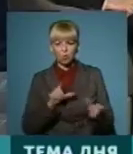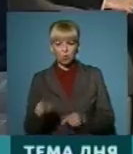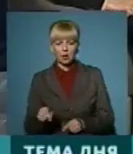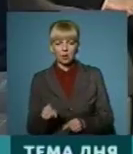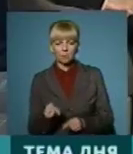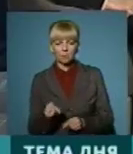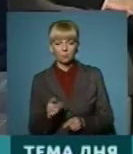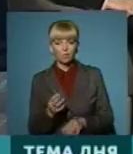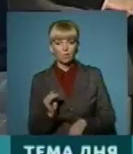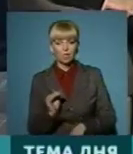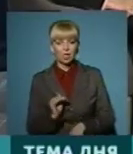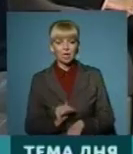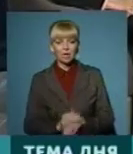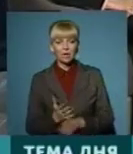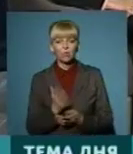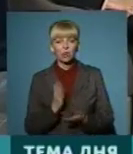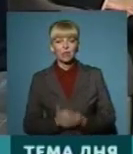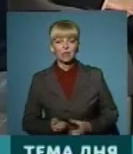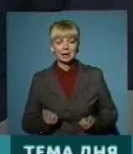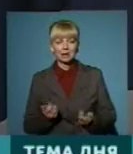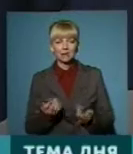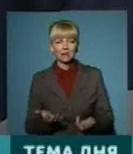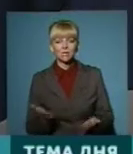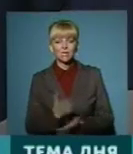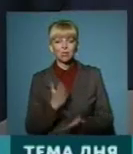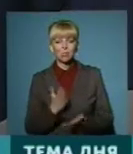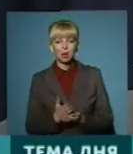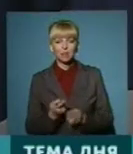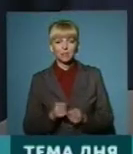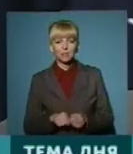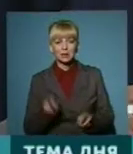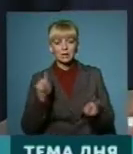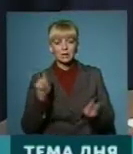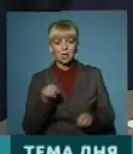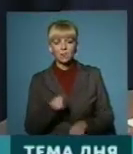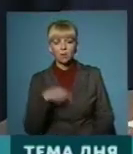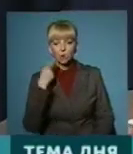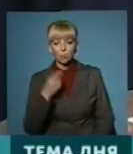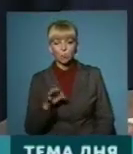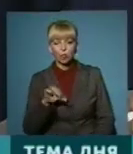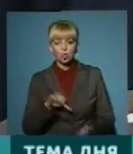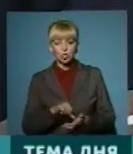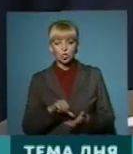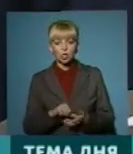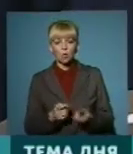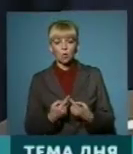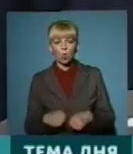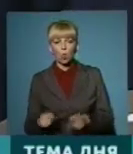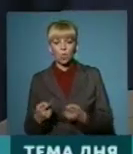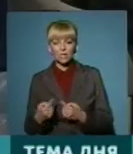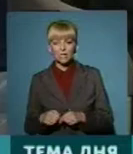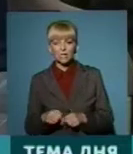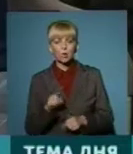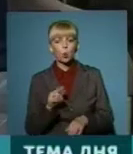практично, якої є кількість, які мають оцей статус? От ви говорите про членів організації? Ні,